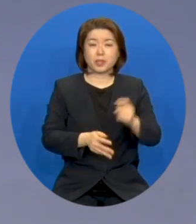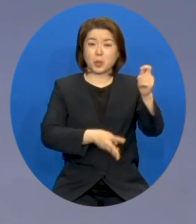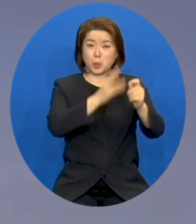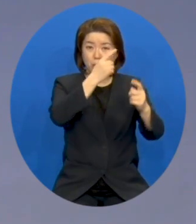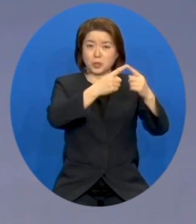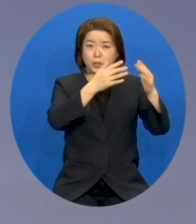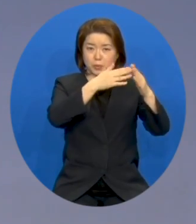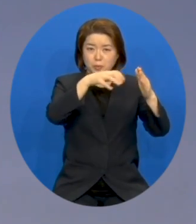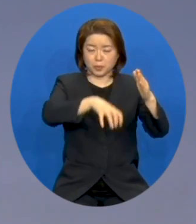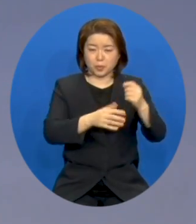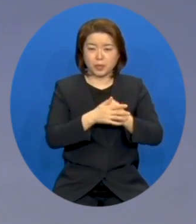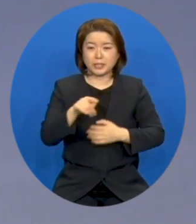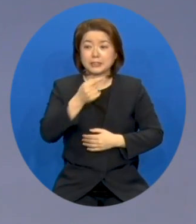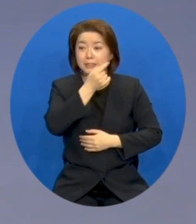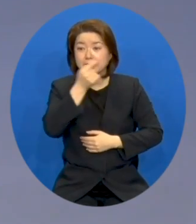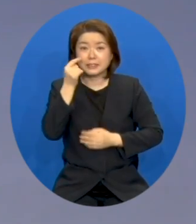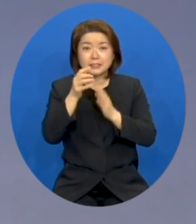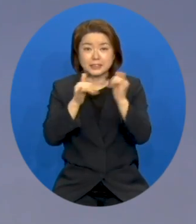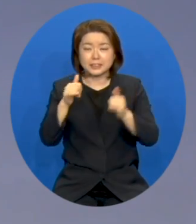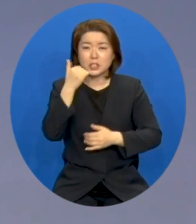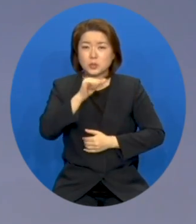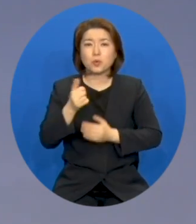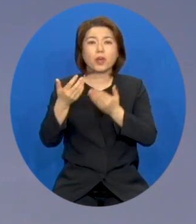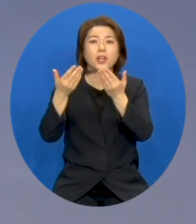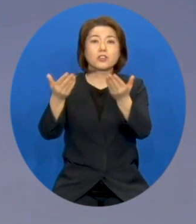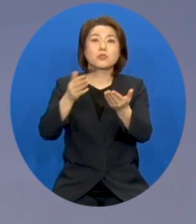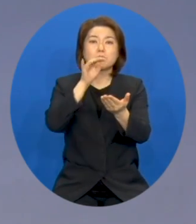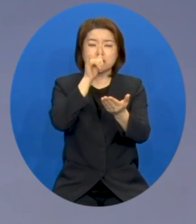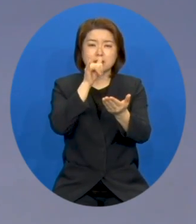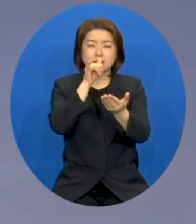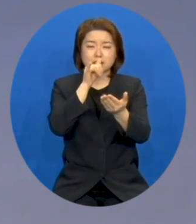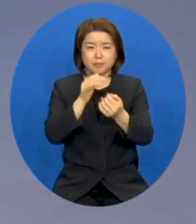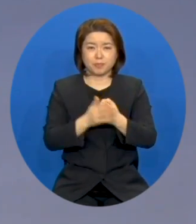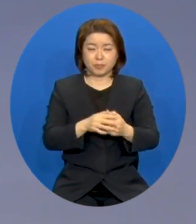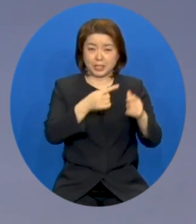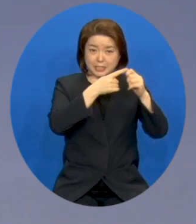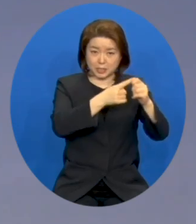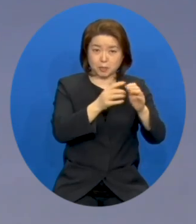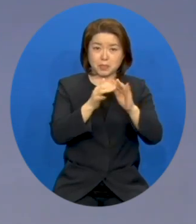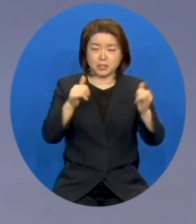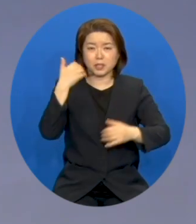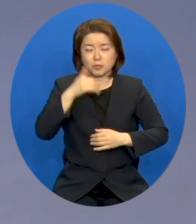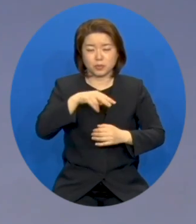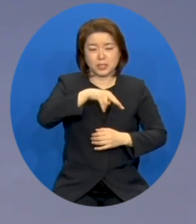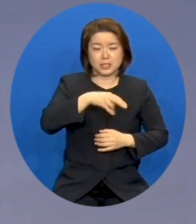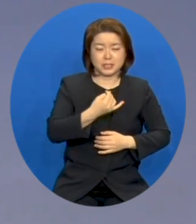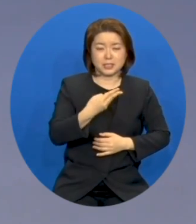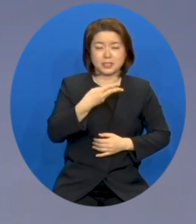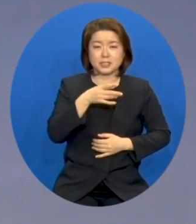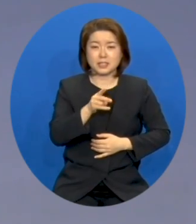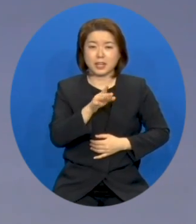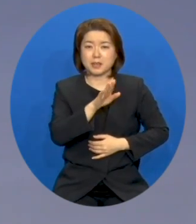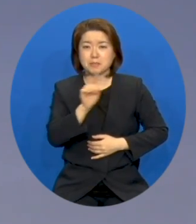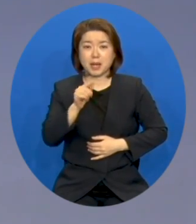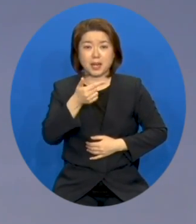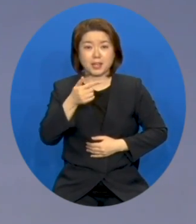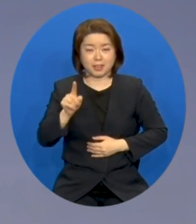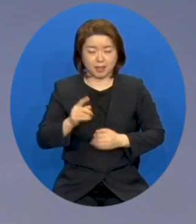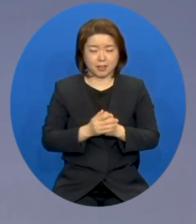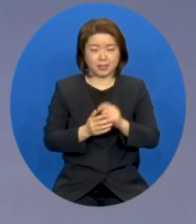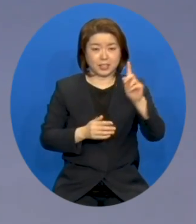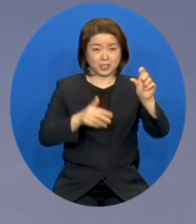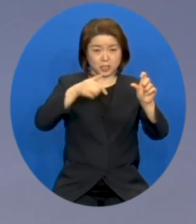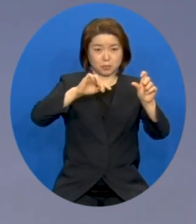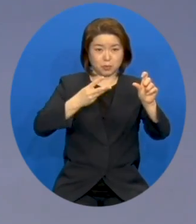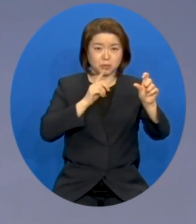교회에 그 증인을 소개하고 있습니다. 그 첫 번째 사람이 스데바나입니다. 15절 말씀에